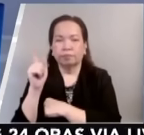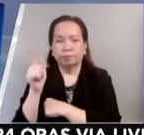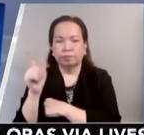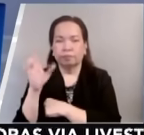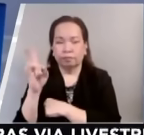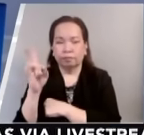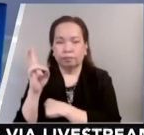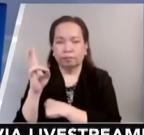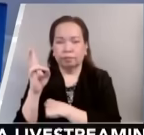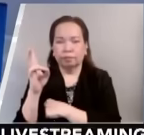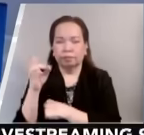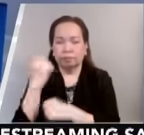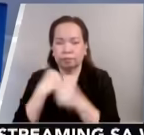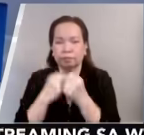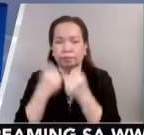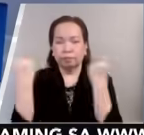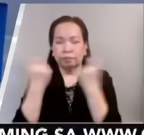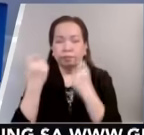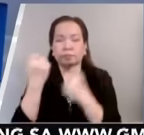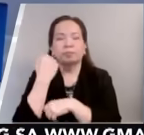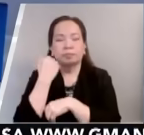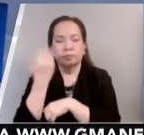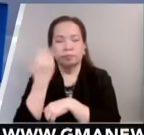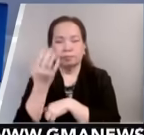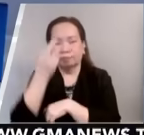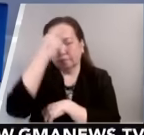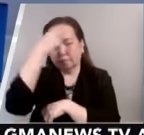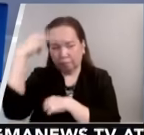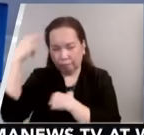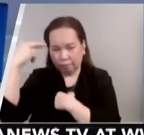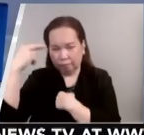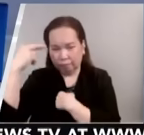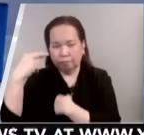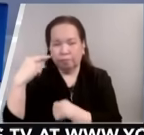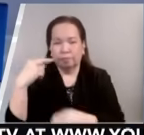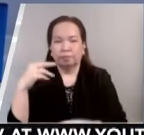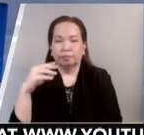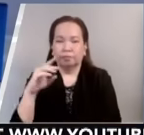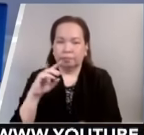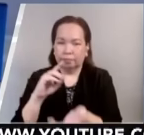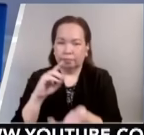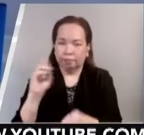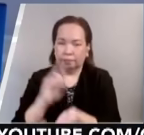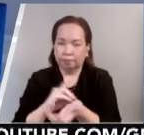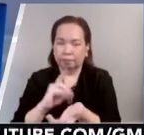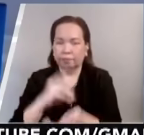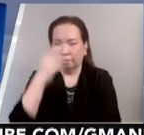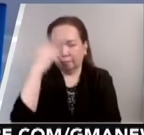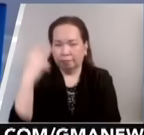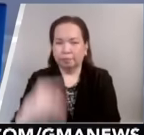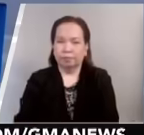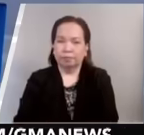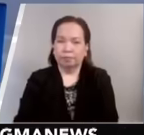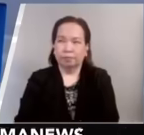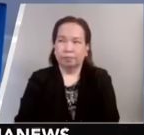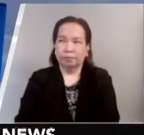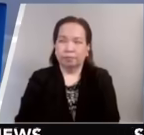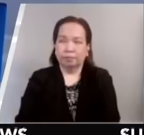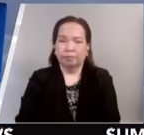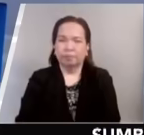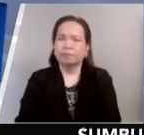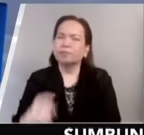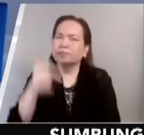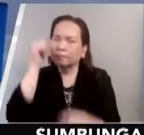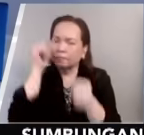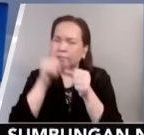ng pagkamatay ni Dr Jose Rizal Ano nga ba ang leksyong dapat matutunan ng mga kabataan ngayon mula sa ating pambansang bayani tinutukan